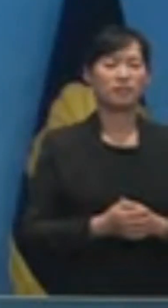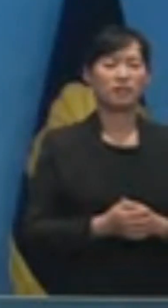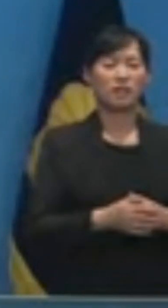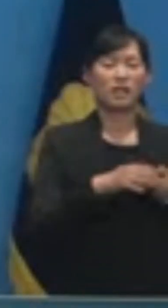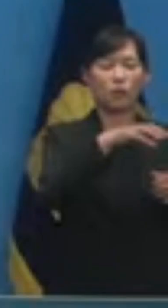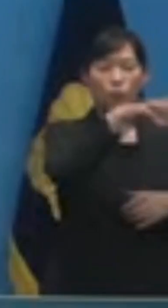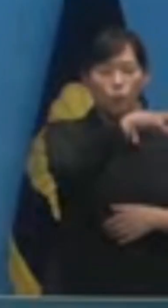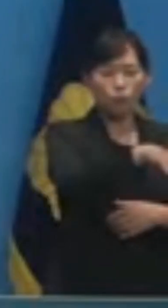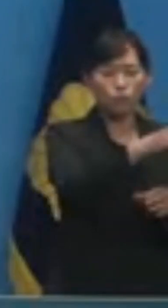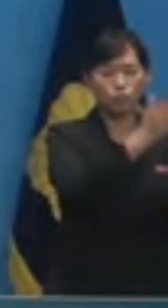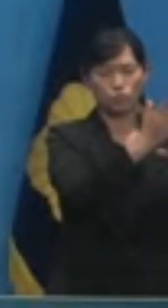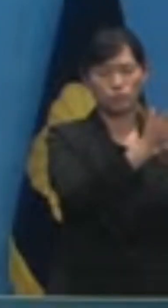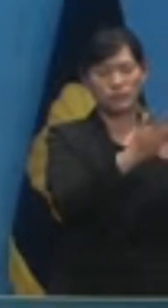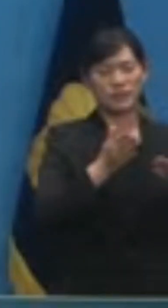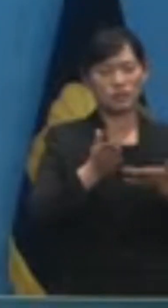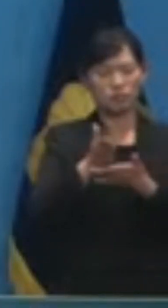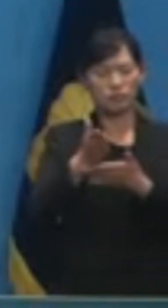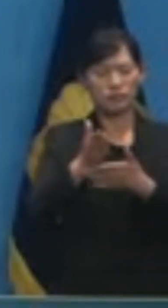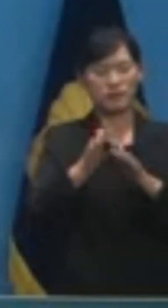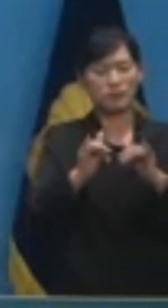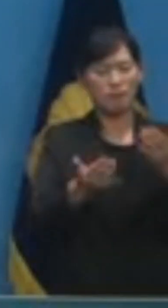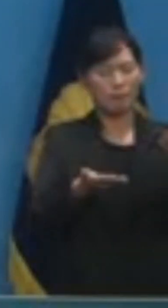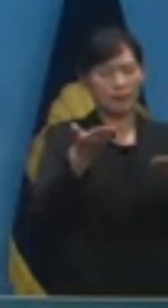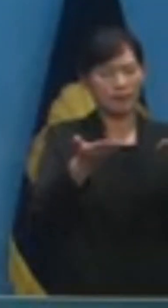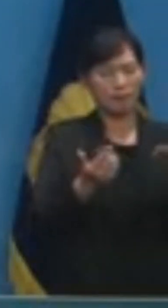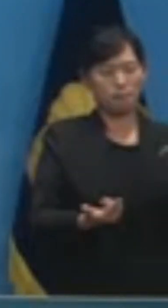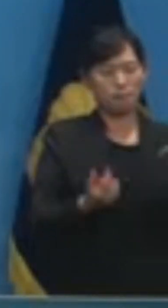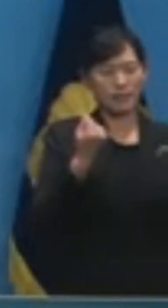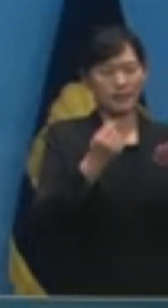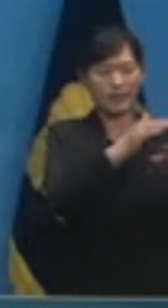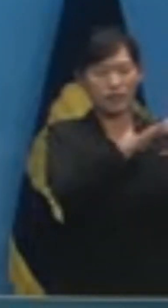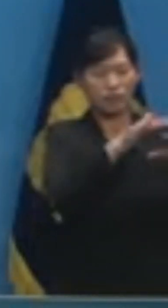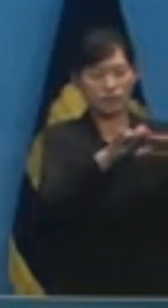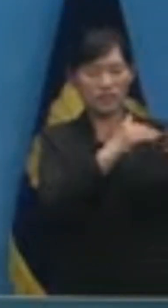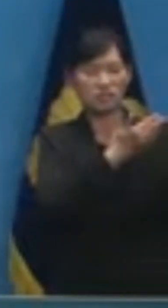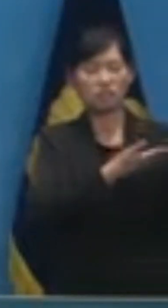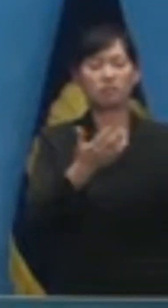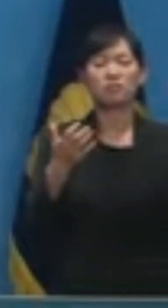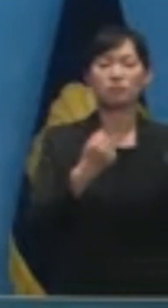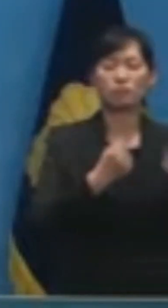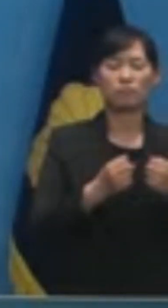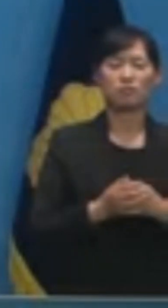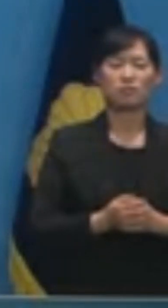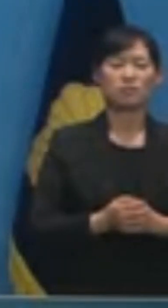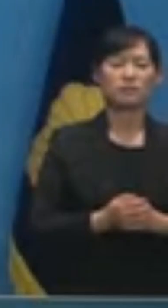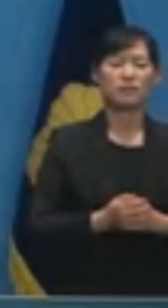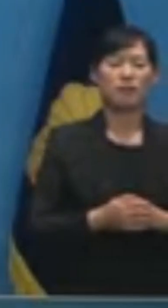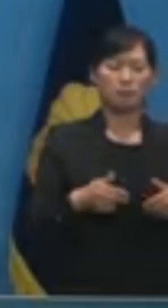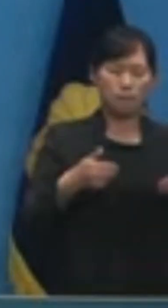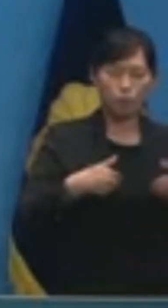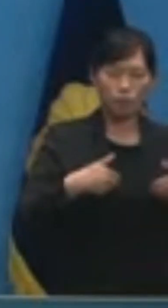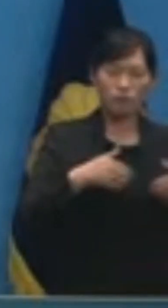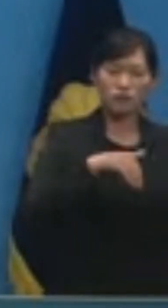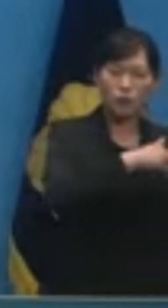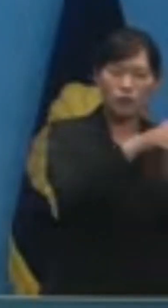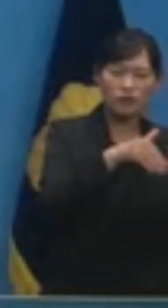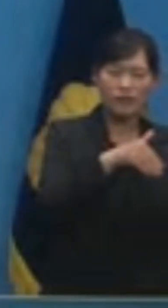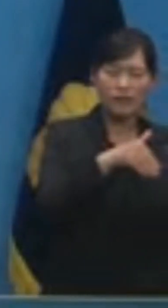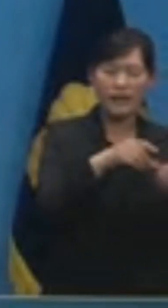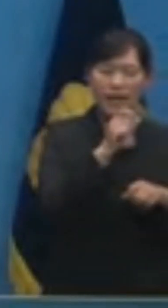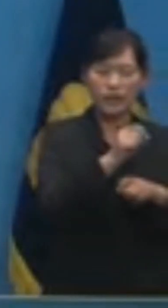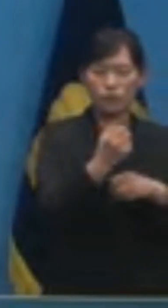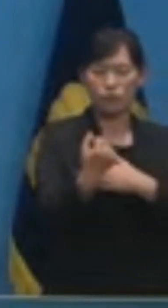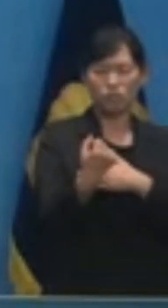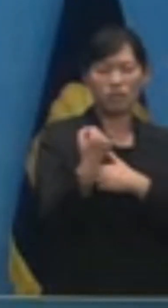현장 중심의 전문적인 판단과 빠른 대응 능력으로 필요한 상황에